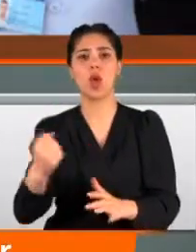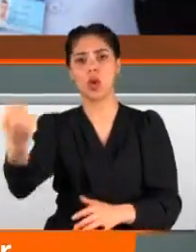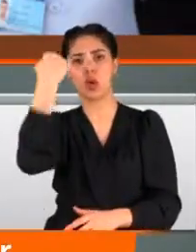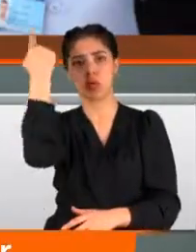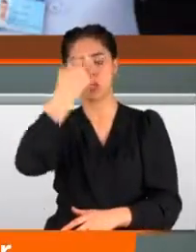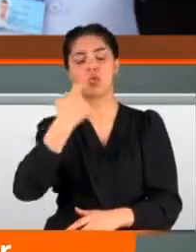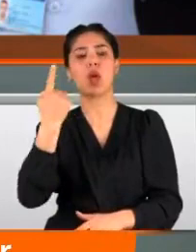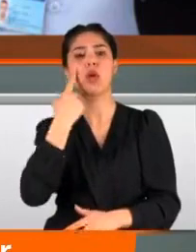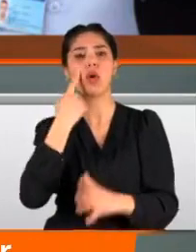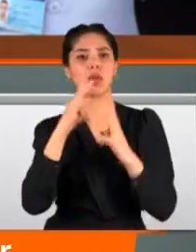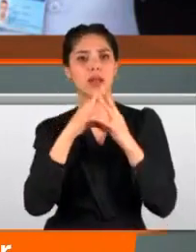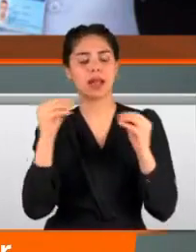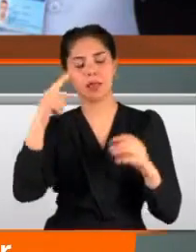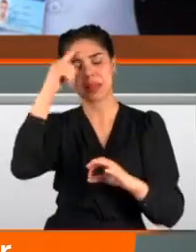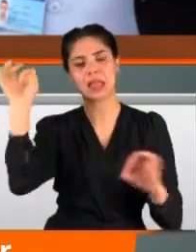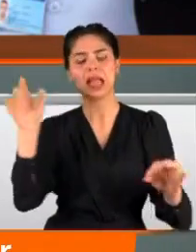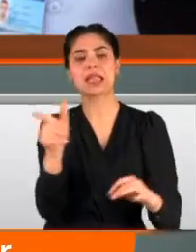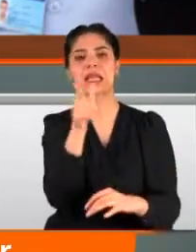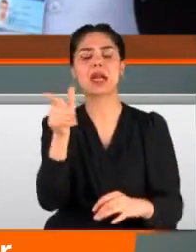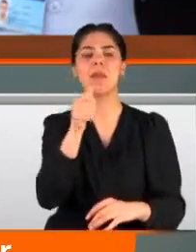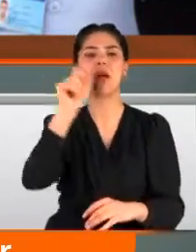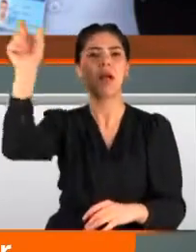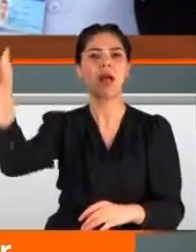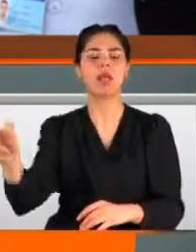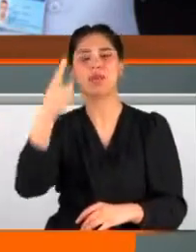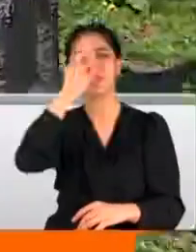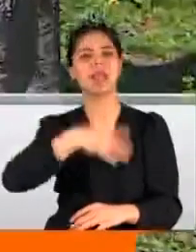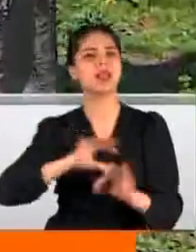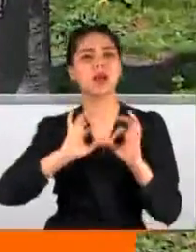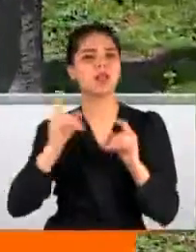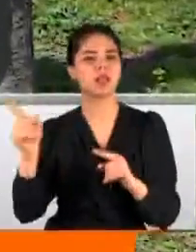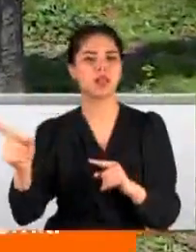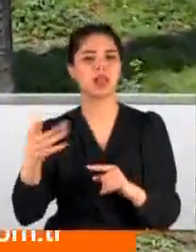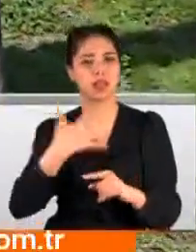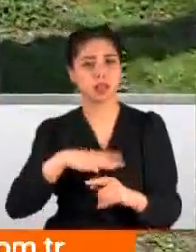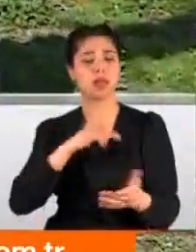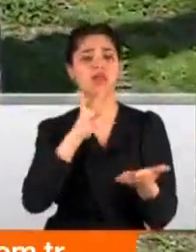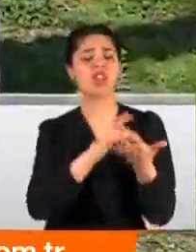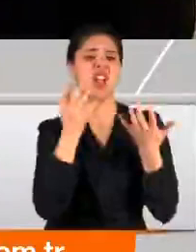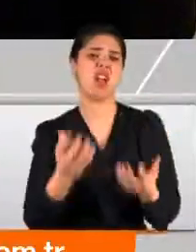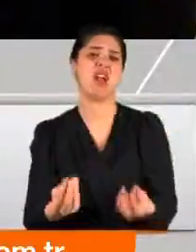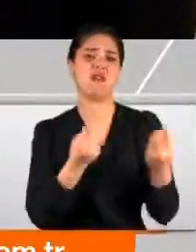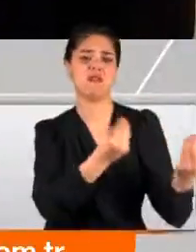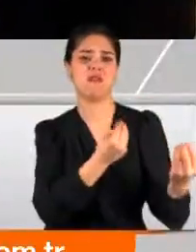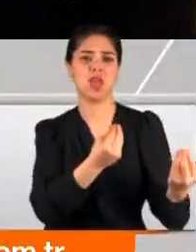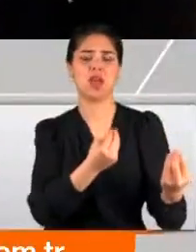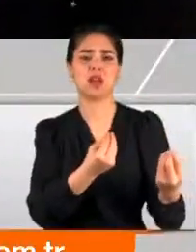yumrukla sol gözünü kaybeden talihsiz kameramanın şimdi tek bir isteği var. İsterim ki iyi bir ceza alsınlar. Sonuçta